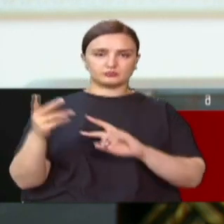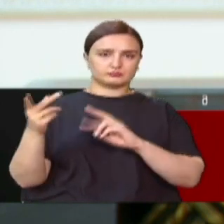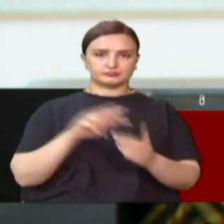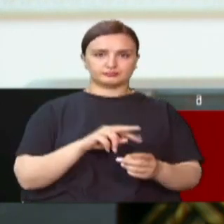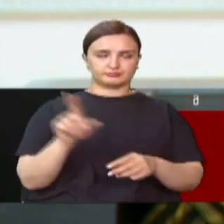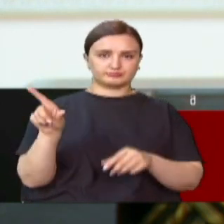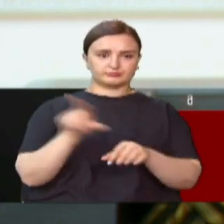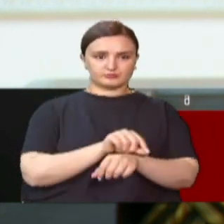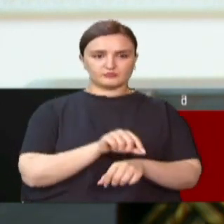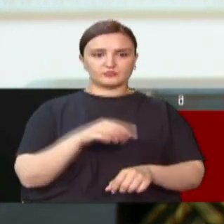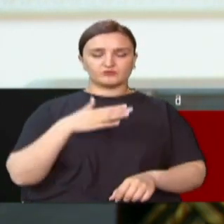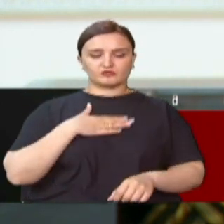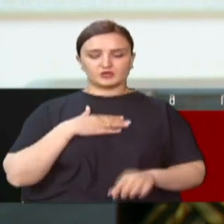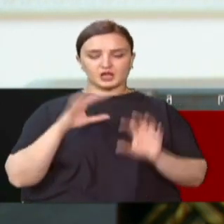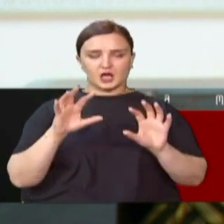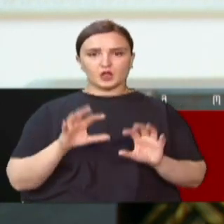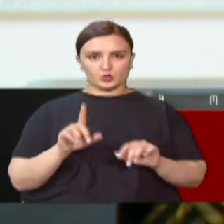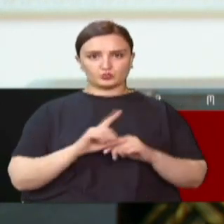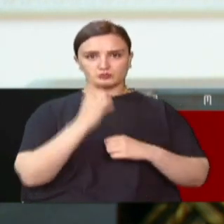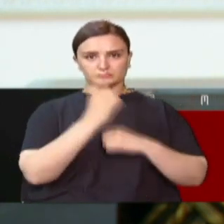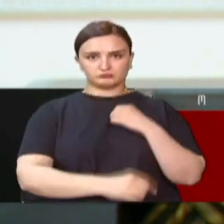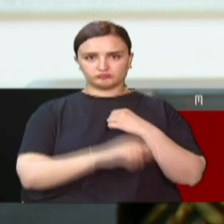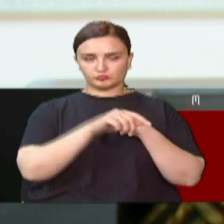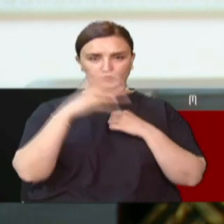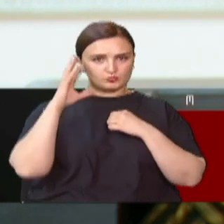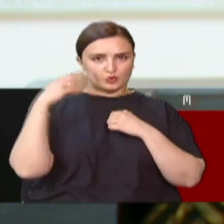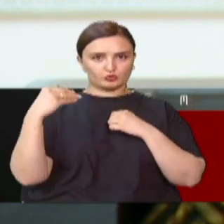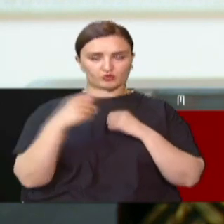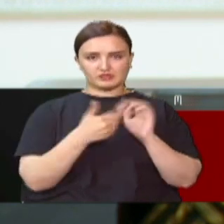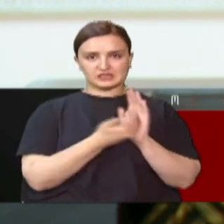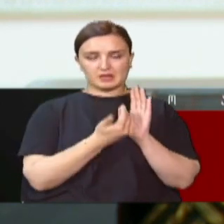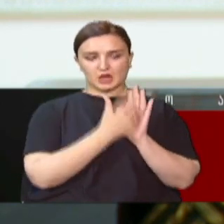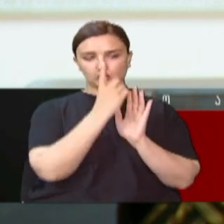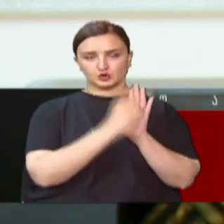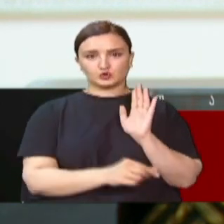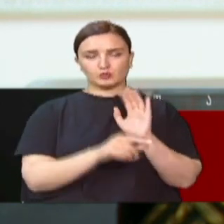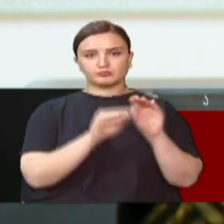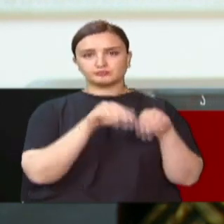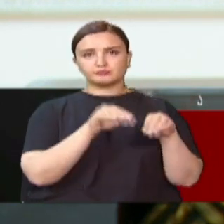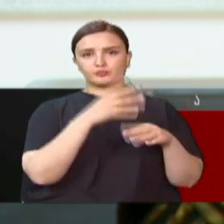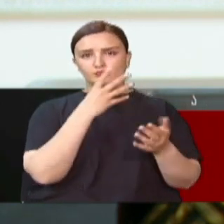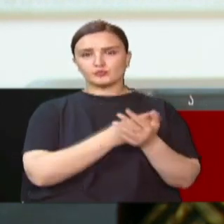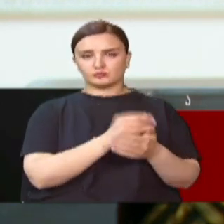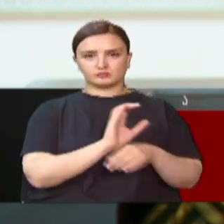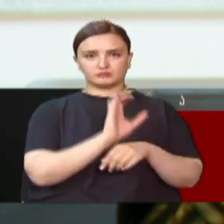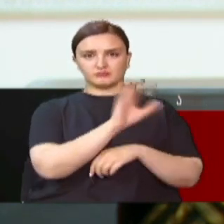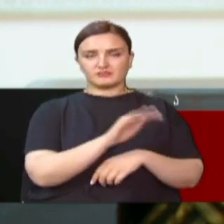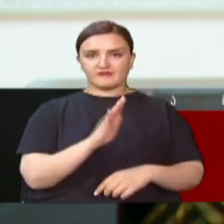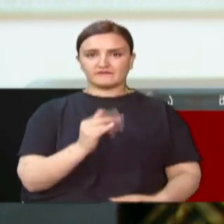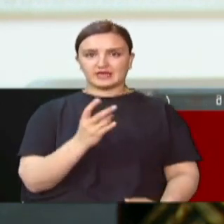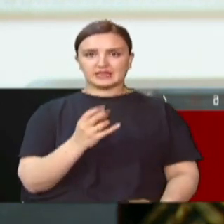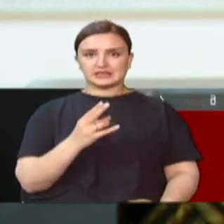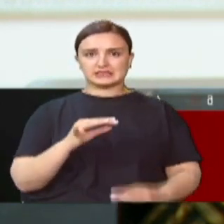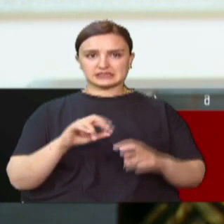ჩვენი კანონპროექტიც აიღო სამაგალითოდ და გადააგზავნა ვენეციის კომისიის შეფასებისთვის. ჩვენ